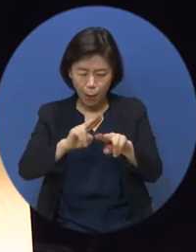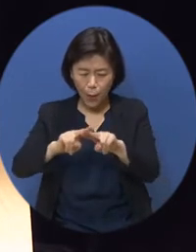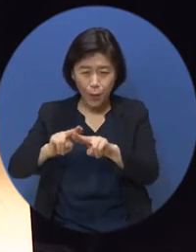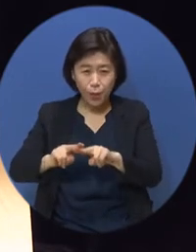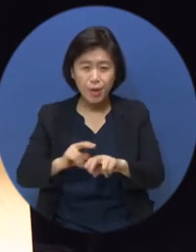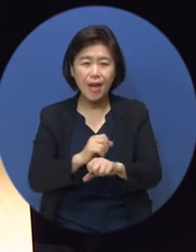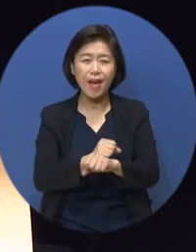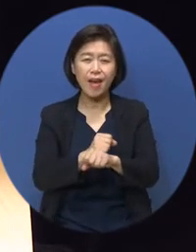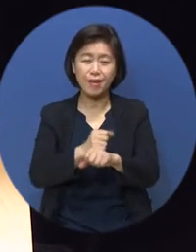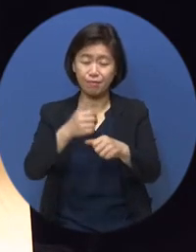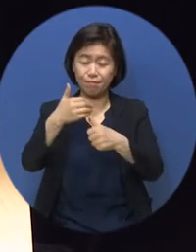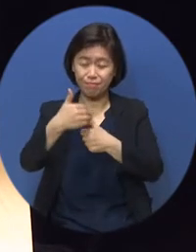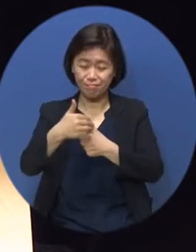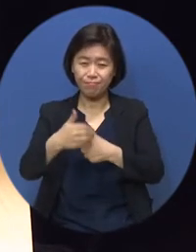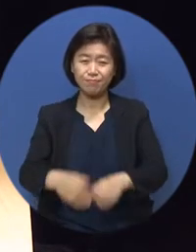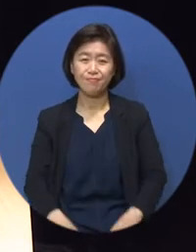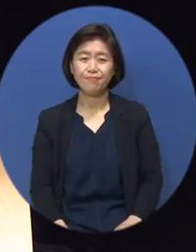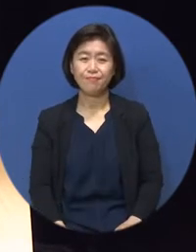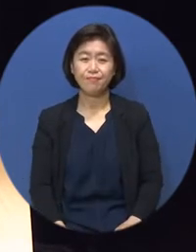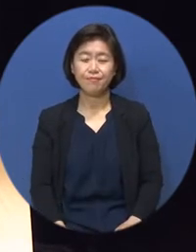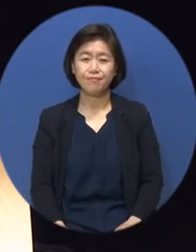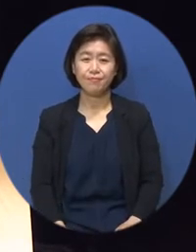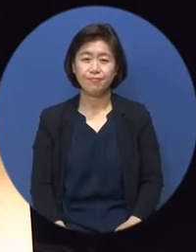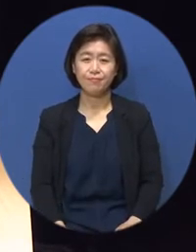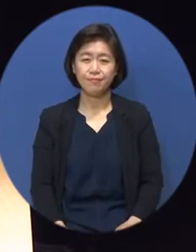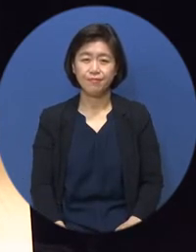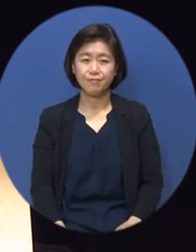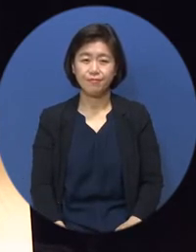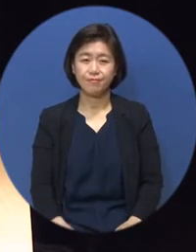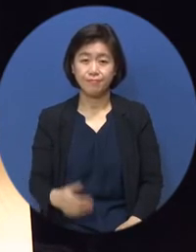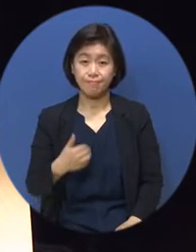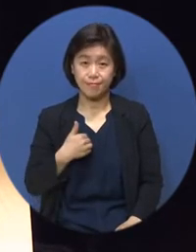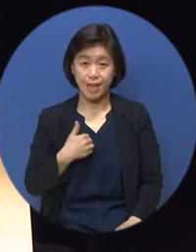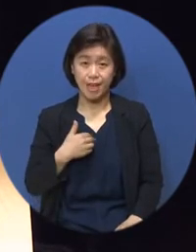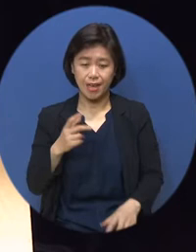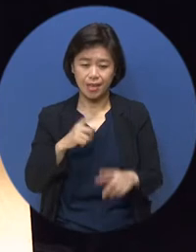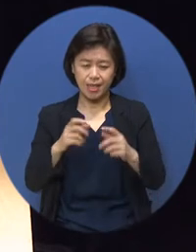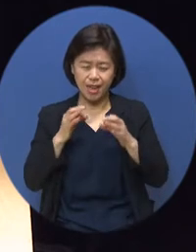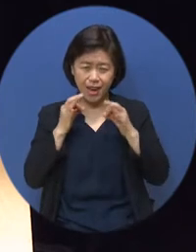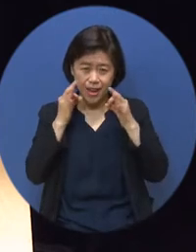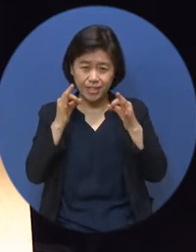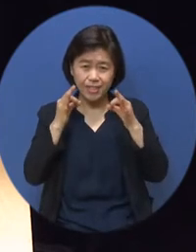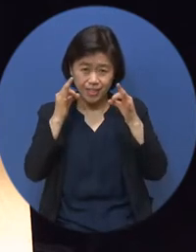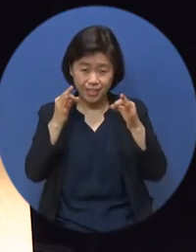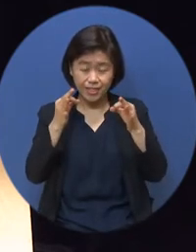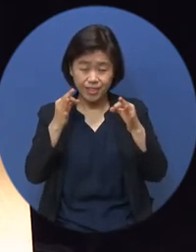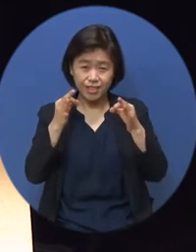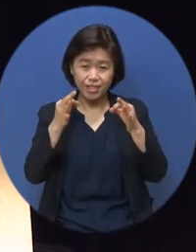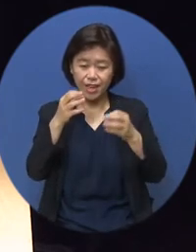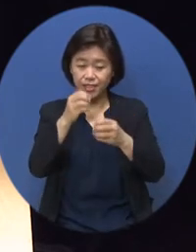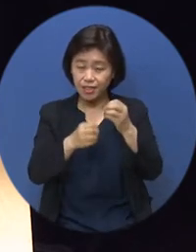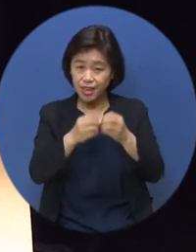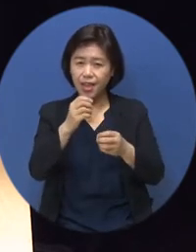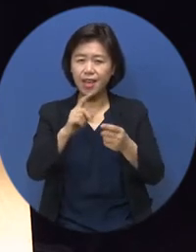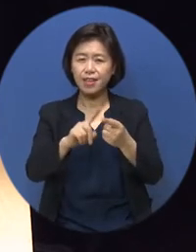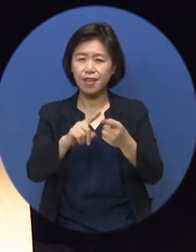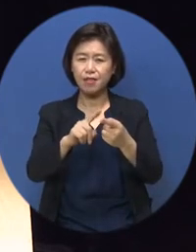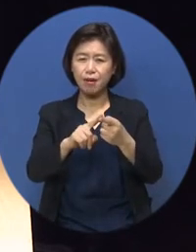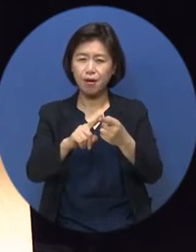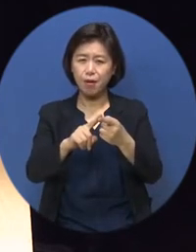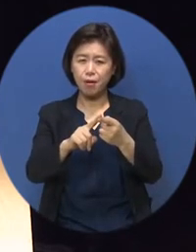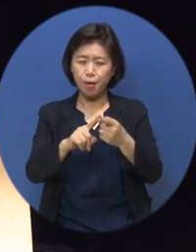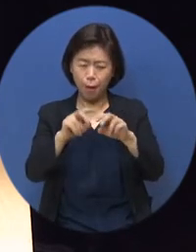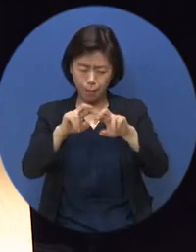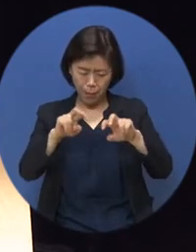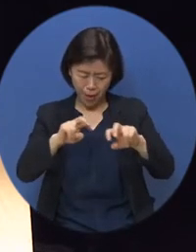주시면 감사하겠습니다. 더 열심히 작품 해설을 하고 분석을 해서